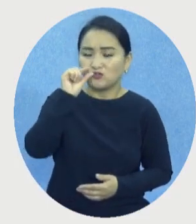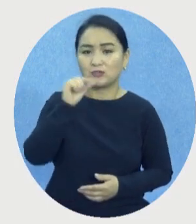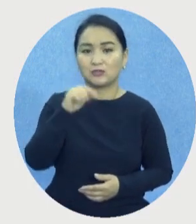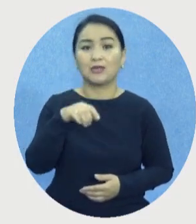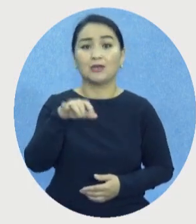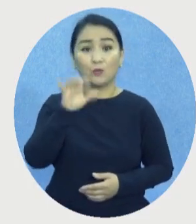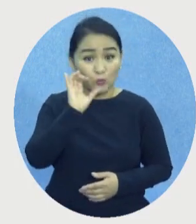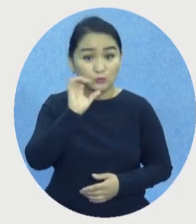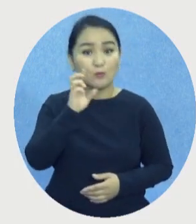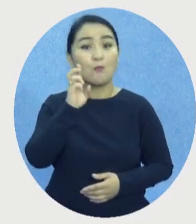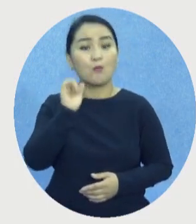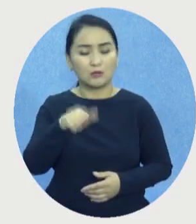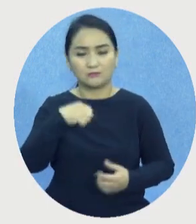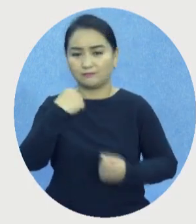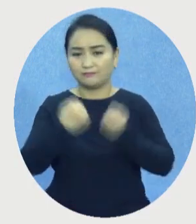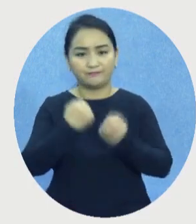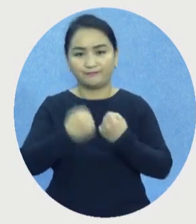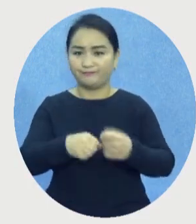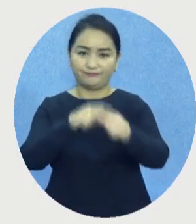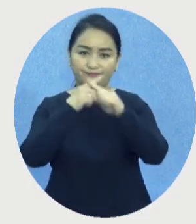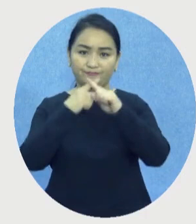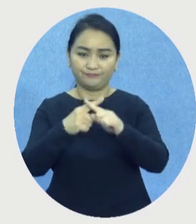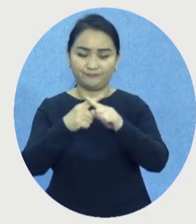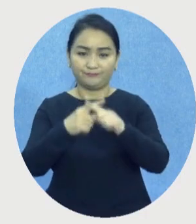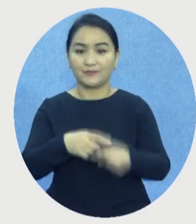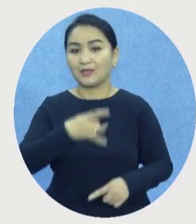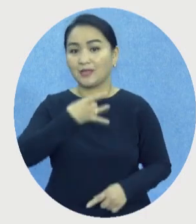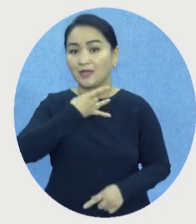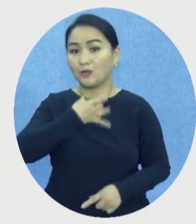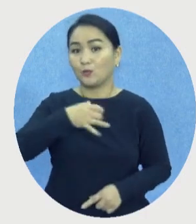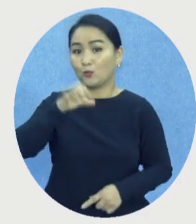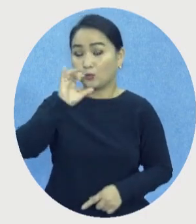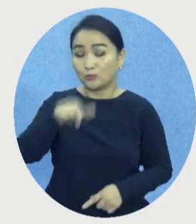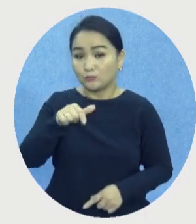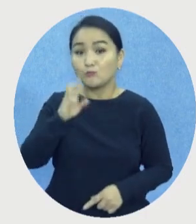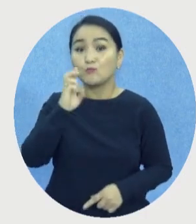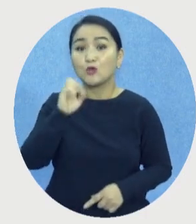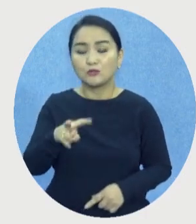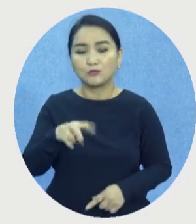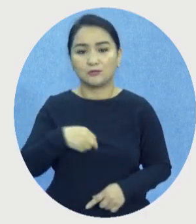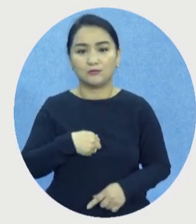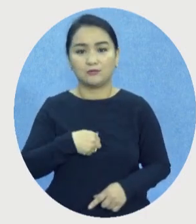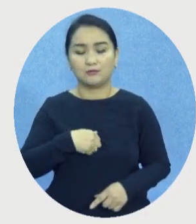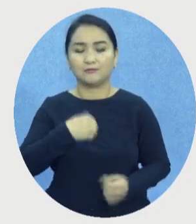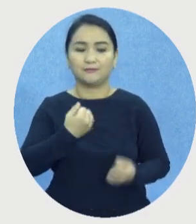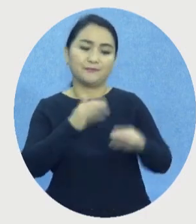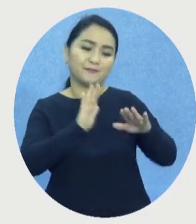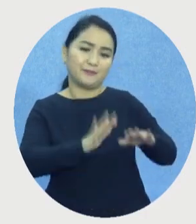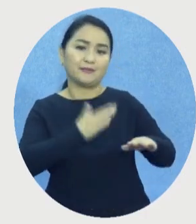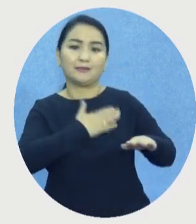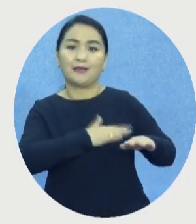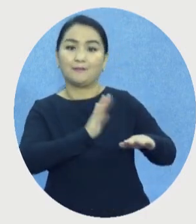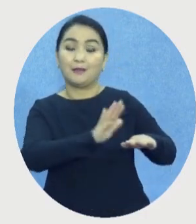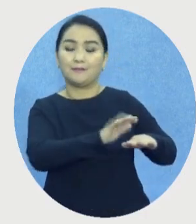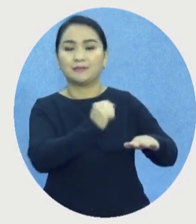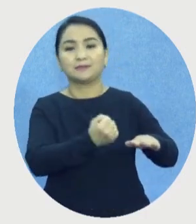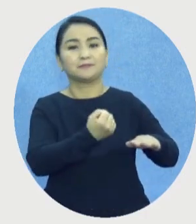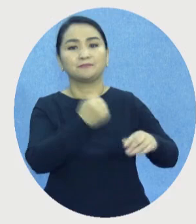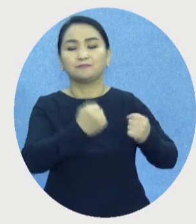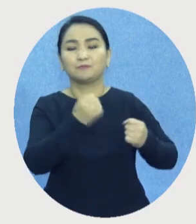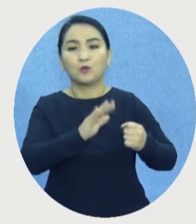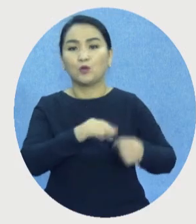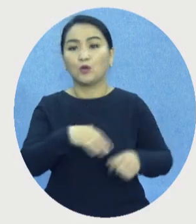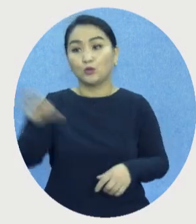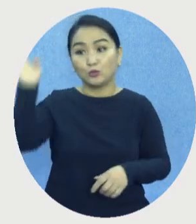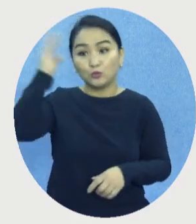байсан жолоо барьж болохгүй. Арх сотоол хундаа хэрэглсэн үедээ анхааралтай байгаад жолооч дуудах ч юм